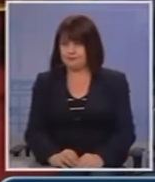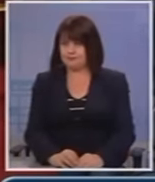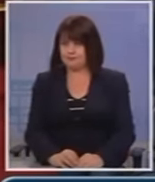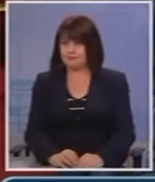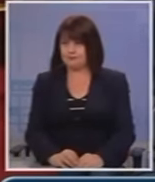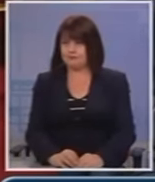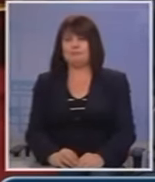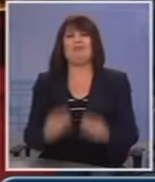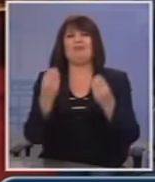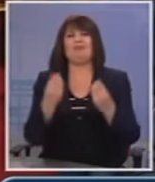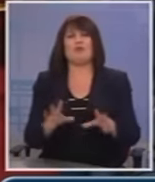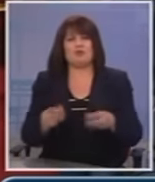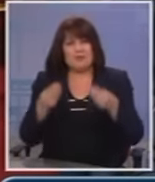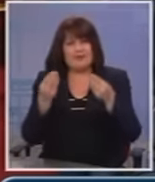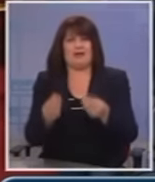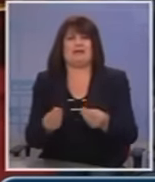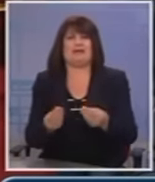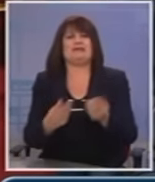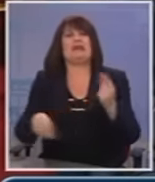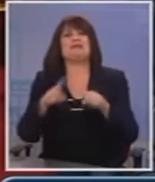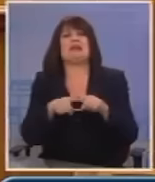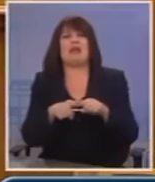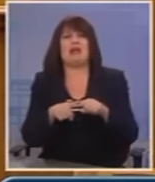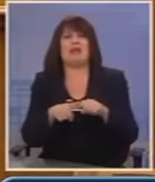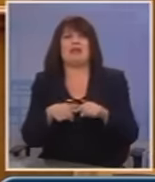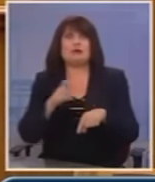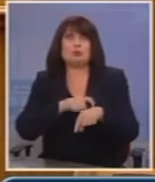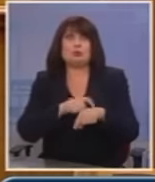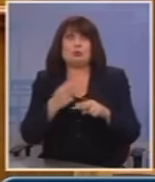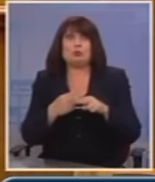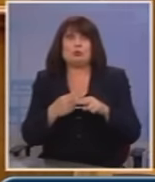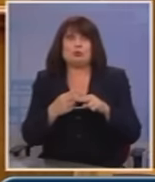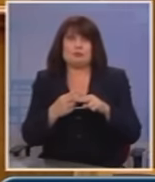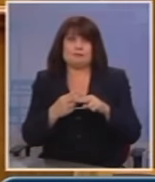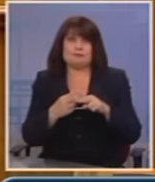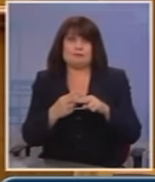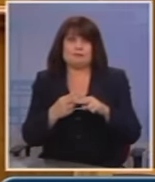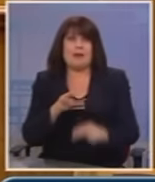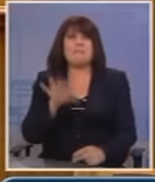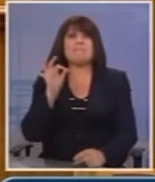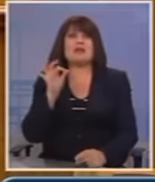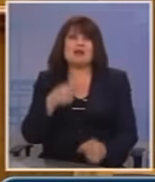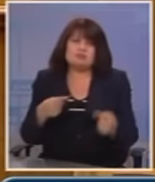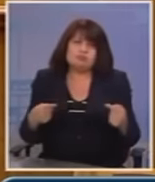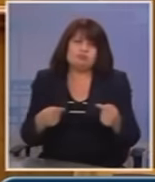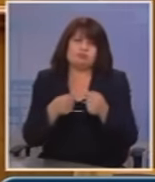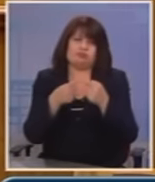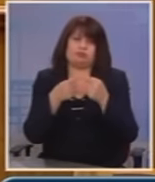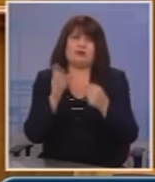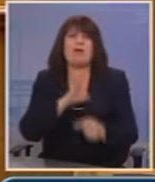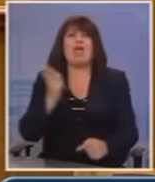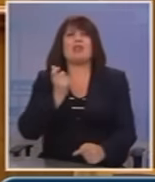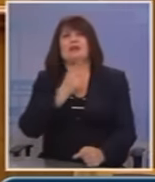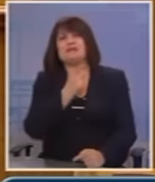Προσφέρετε τη χειρότερη υπηρεσία για την πατρίδα στην πιο κρίσιμη στιγμή. Επιλέγετε τη ρήξη, η